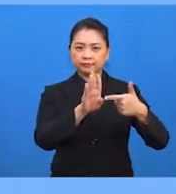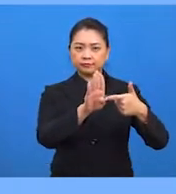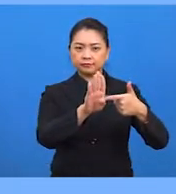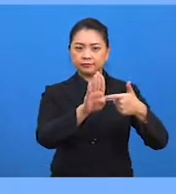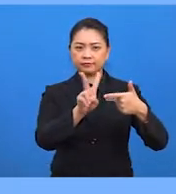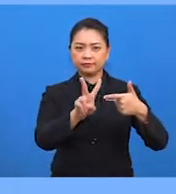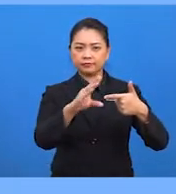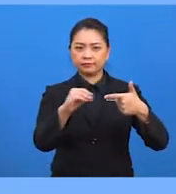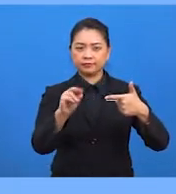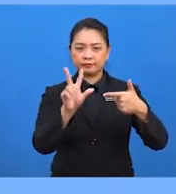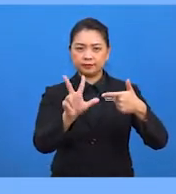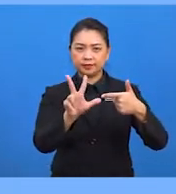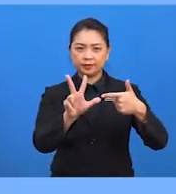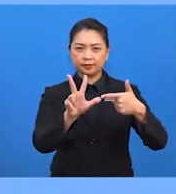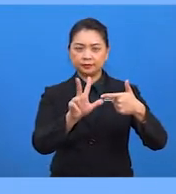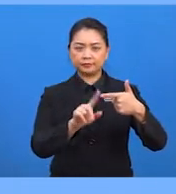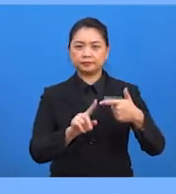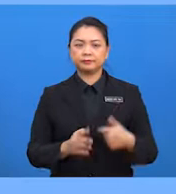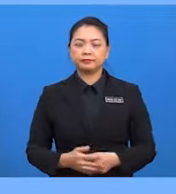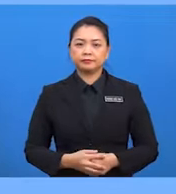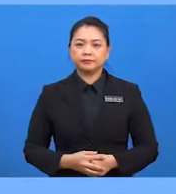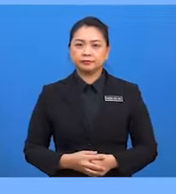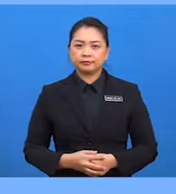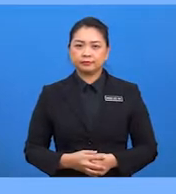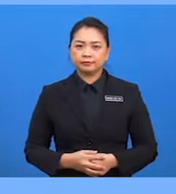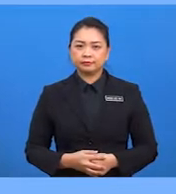B. 2 dan 3.